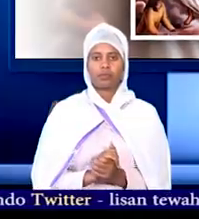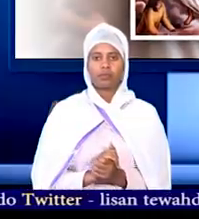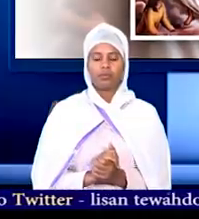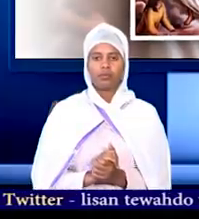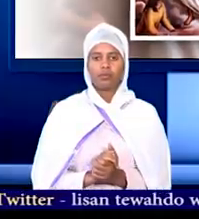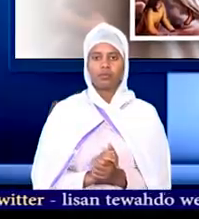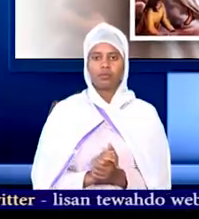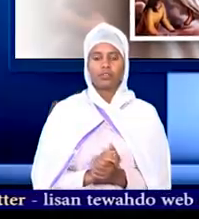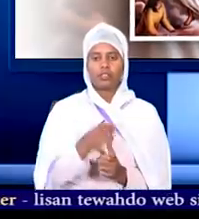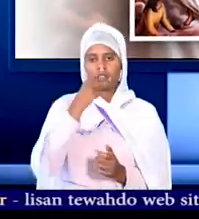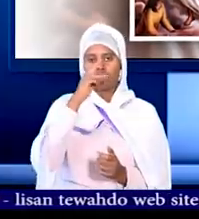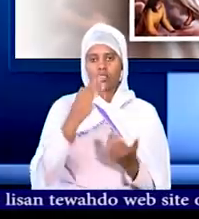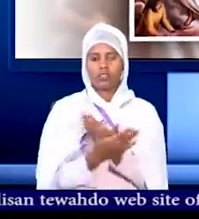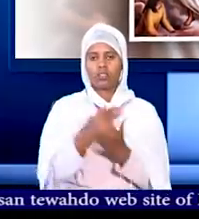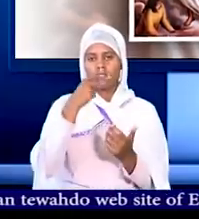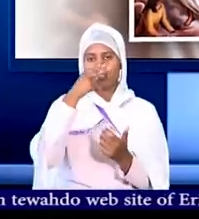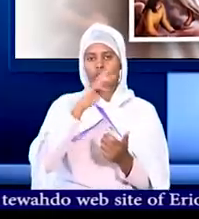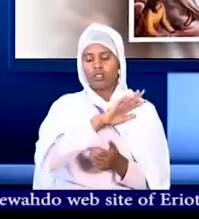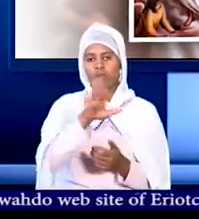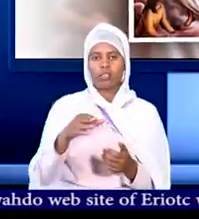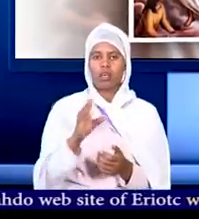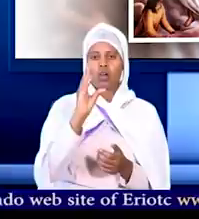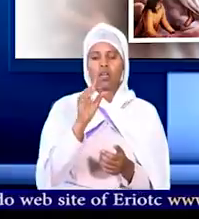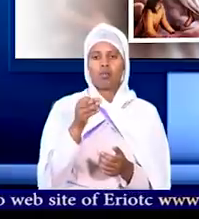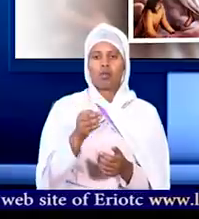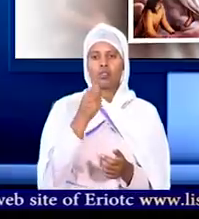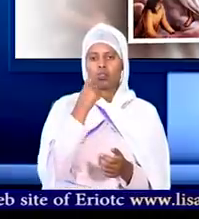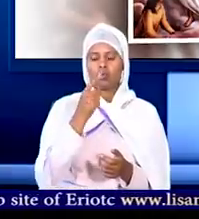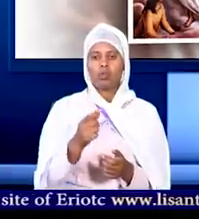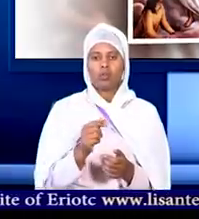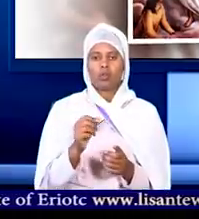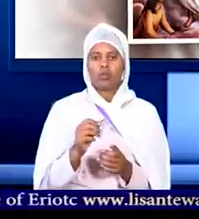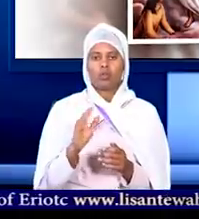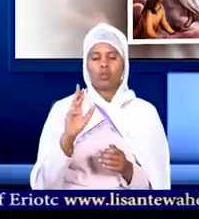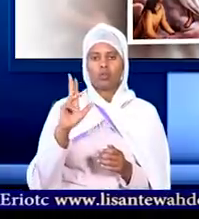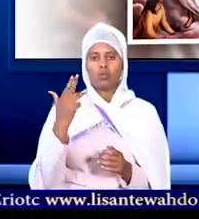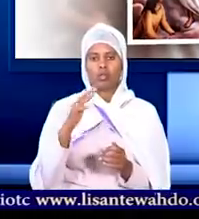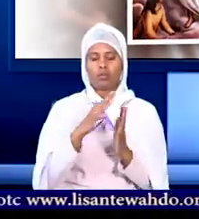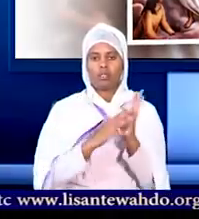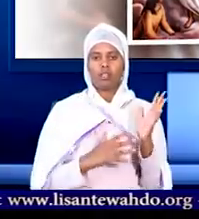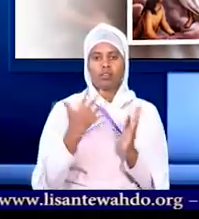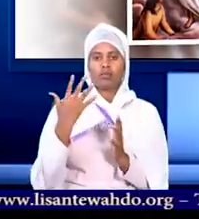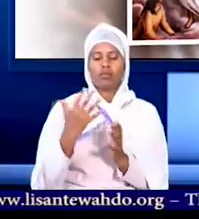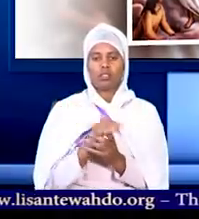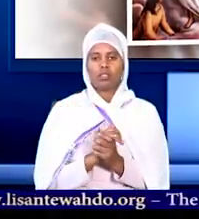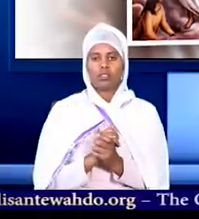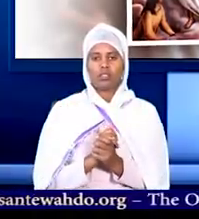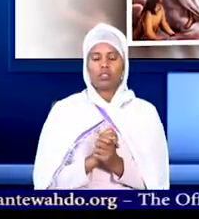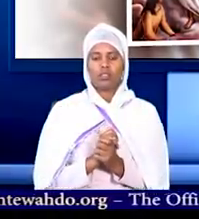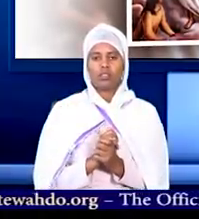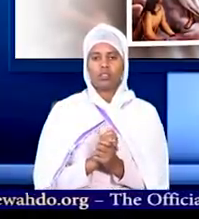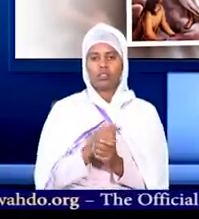እመሂ ኣበሱ ወእመሂ ኣበሱ ዝበደሉ እንደይበደሉን ከምቲ ሃዋርያ ጳውሎስ ገሊፅዎ ዘሎ ናብ ሮሜ ምዕራፍ